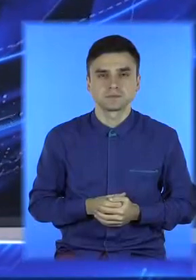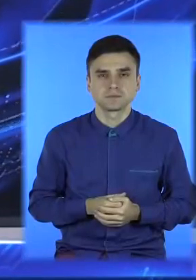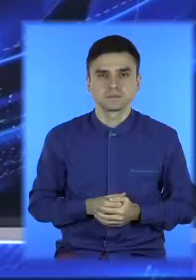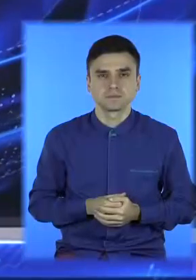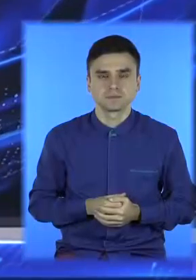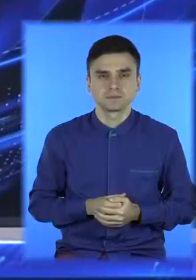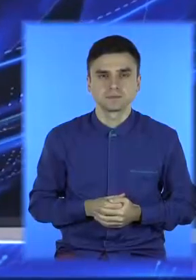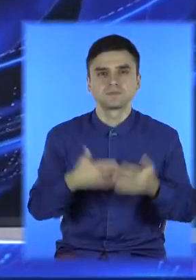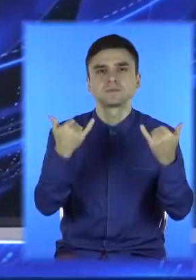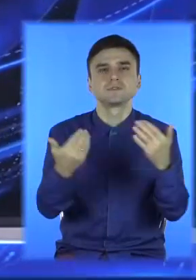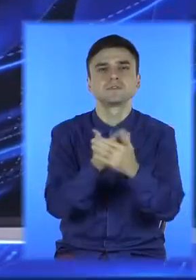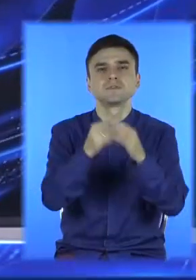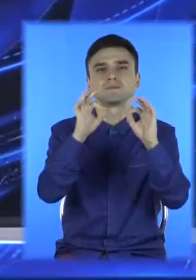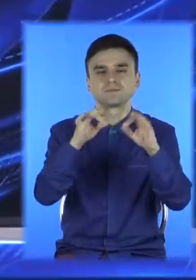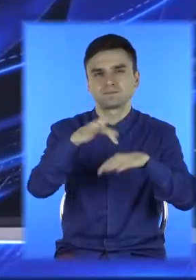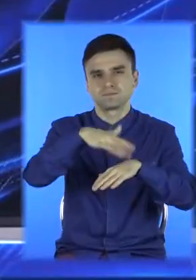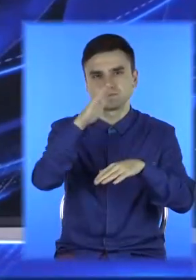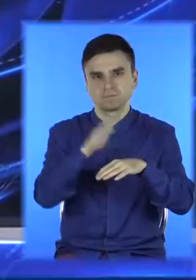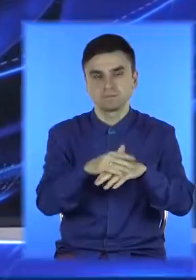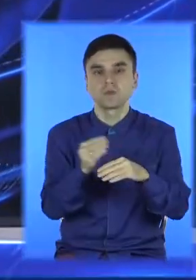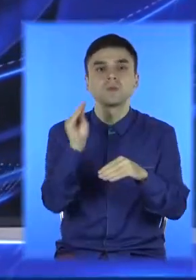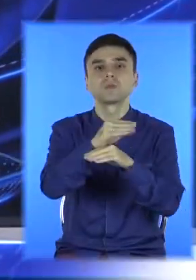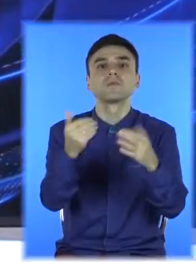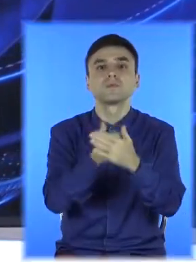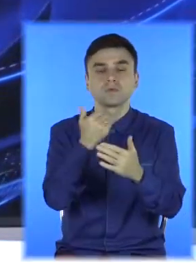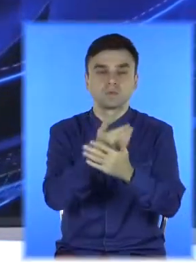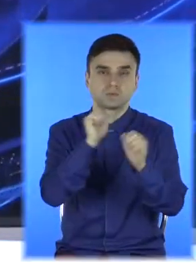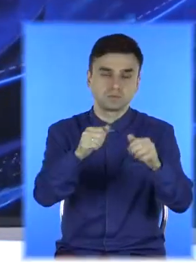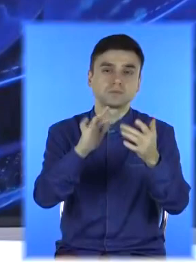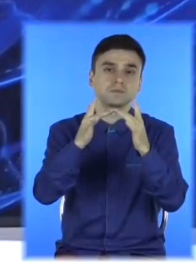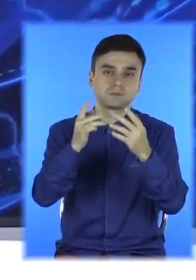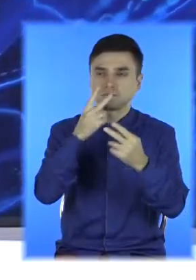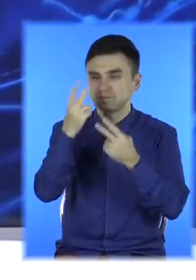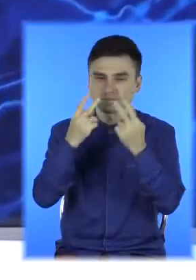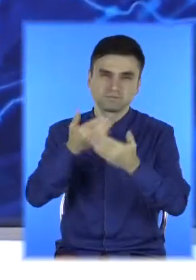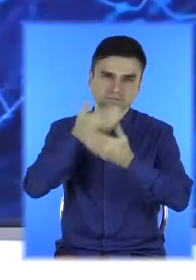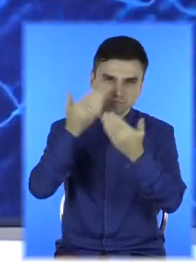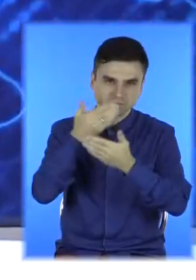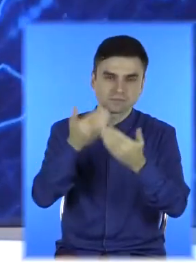на нашому офіційному сайті та в групах соцмереж. В студії працював Іван Дичак. До зустрічі!